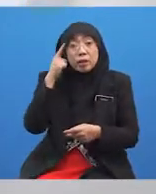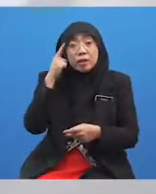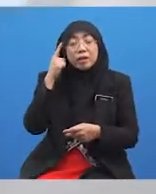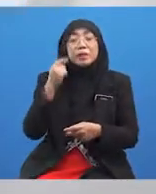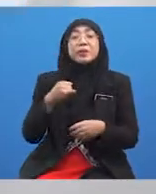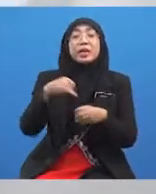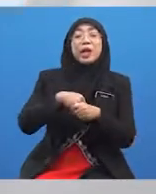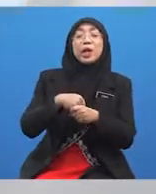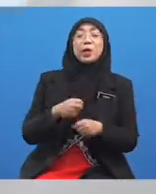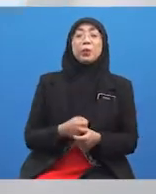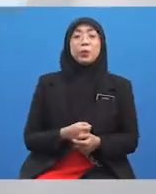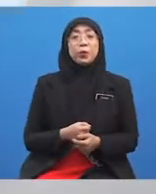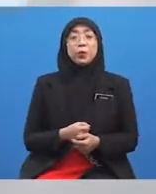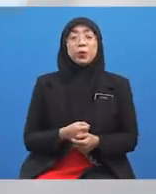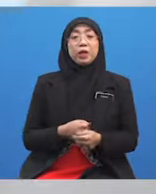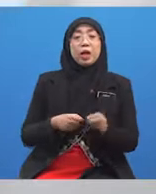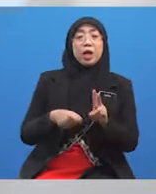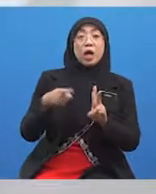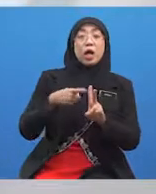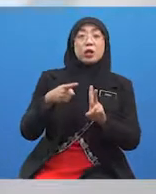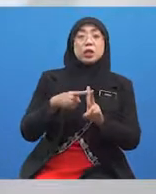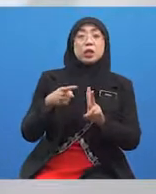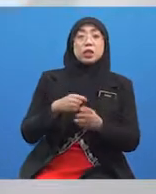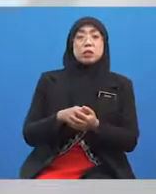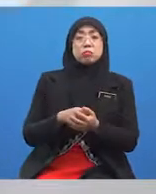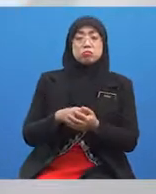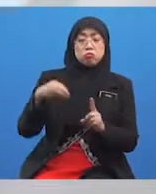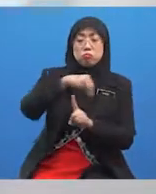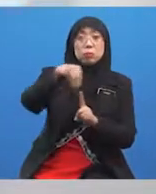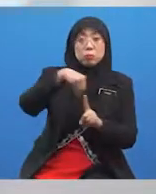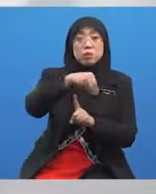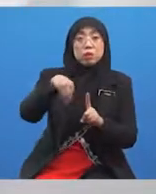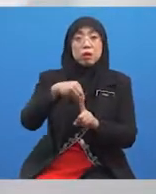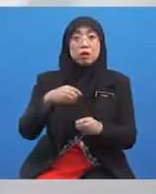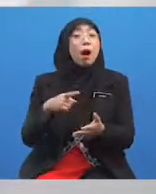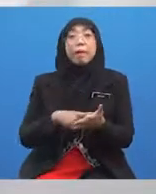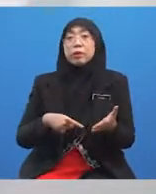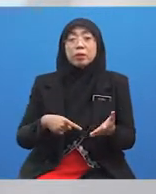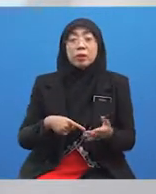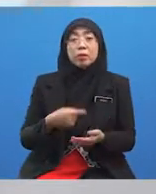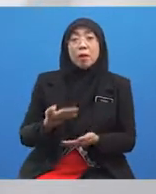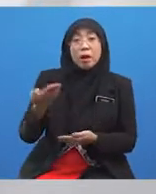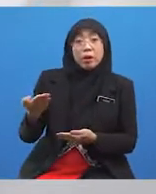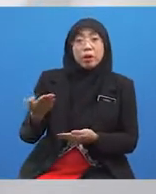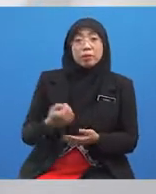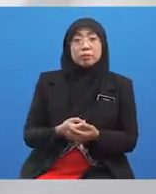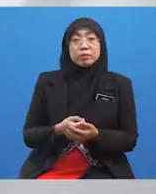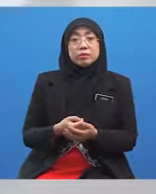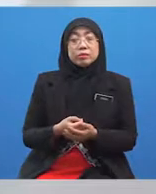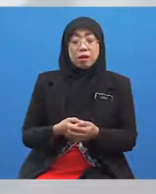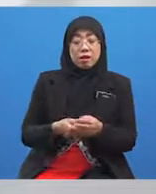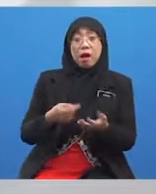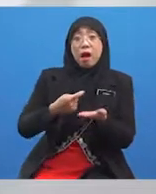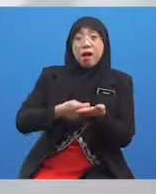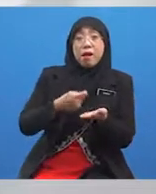input rangsangan. Pembelian akan dipengaruhi dengan faktor persekitaran seperti produk, promosi, harga,